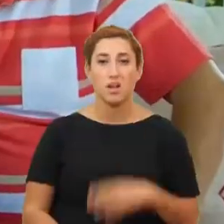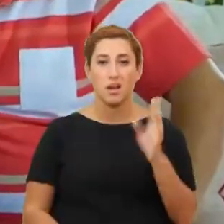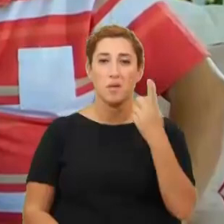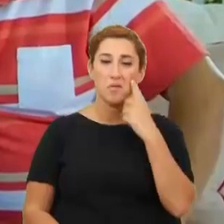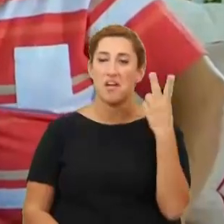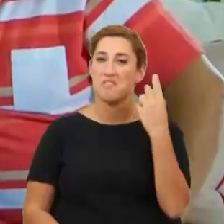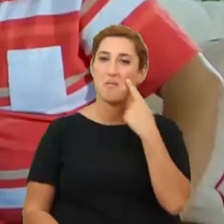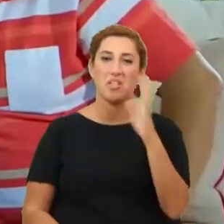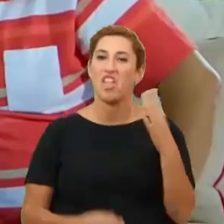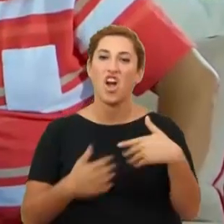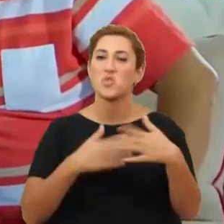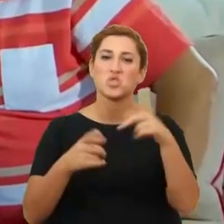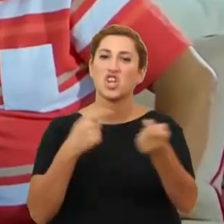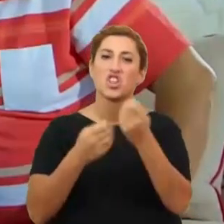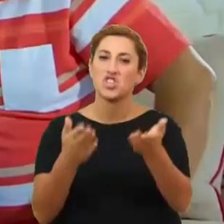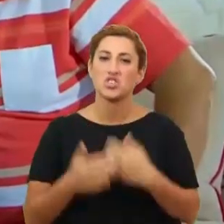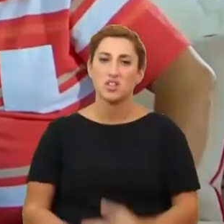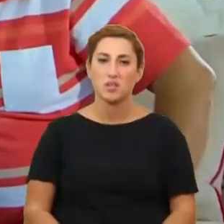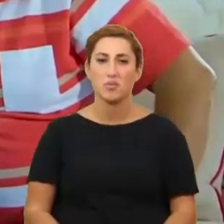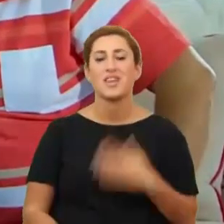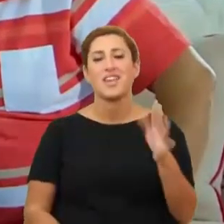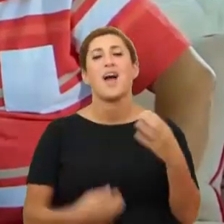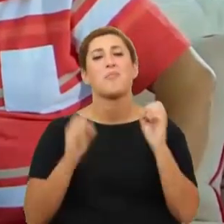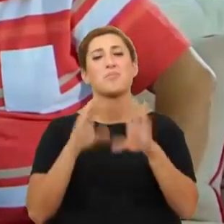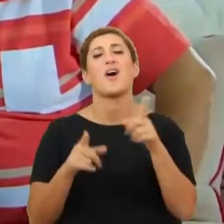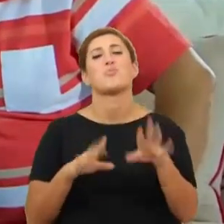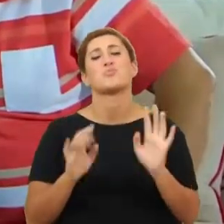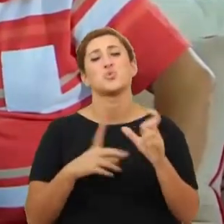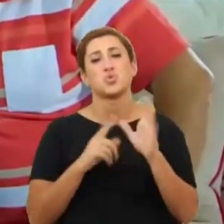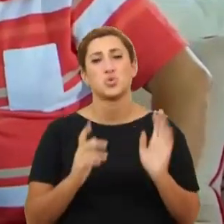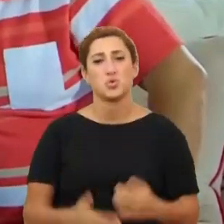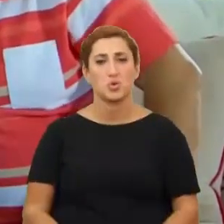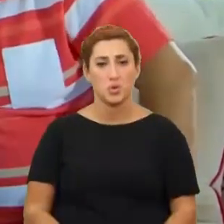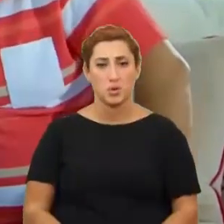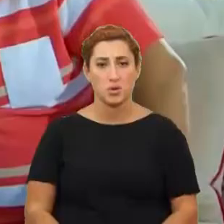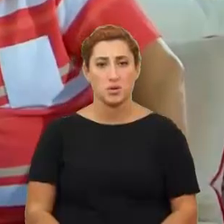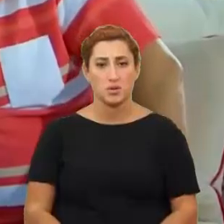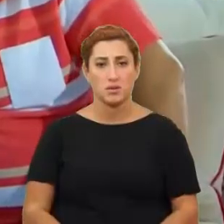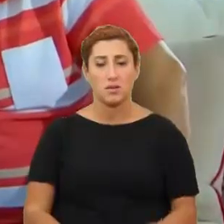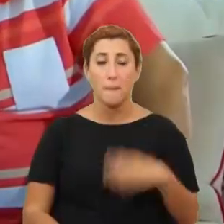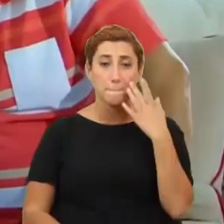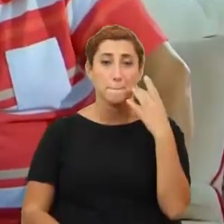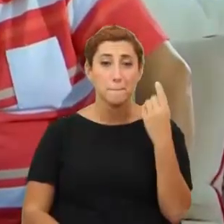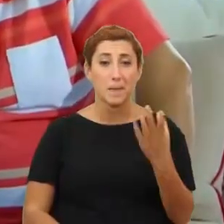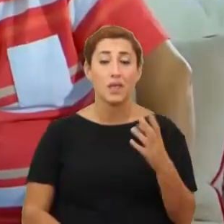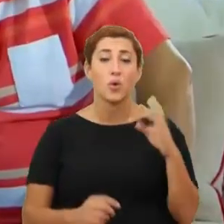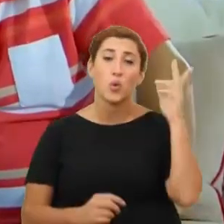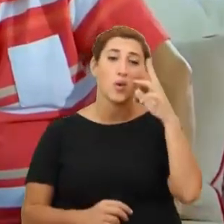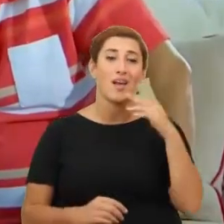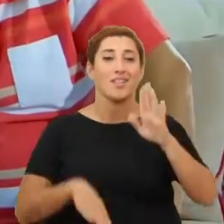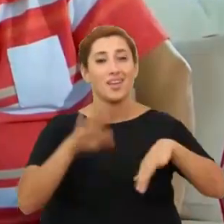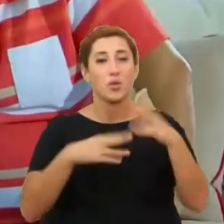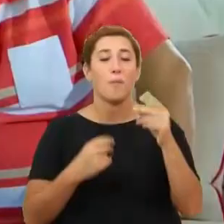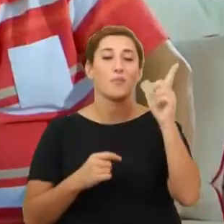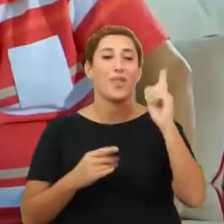Artık Sema ya. Ne karışıyor senin işine bu? Ya bırak şimdi onu ya Şükrü. Ya belli ki rüyamı teselli